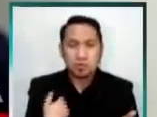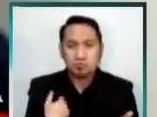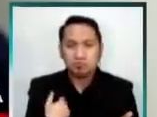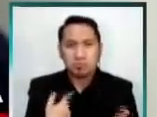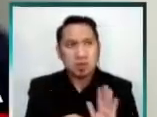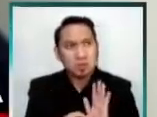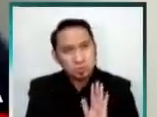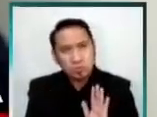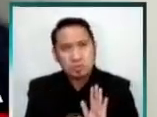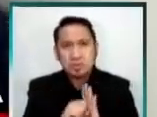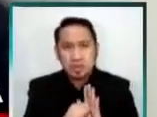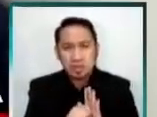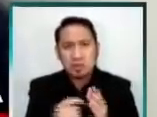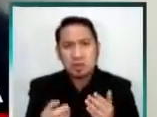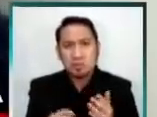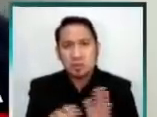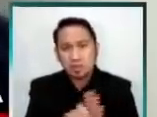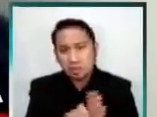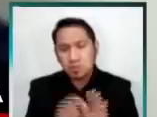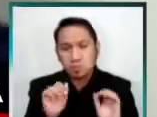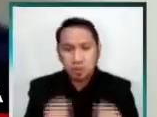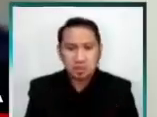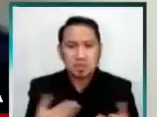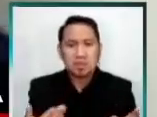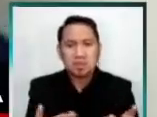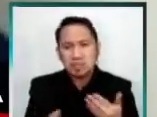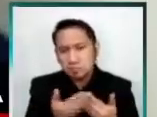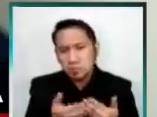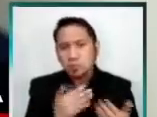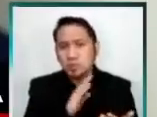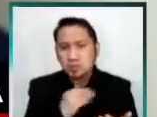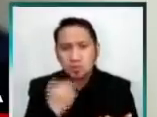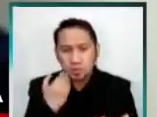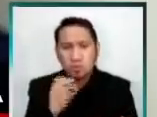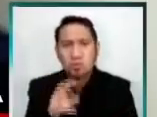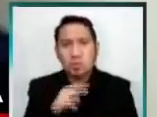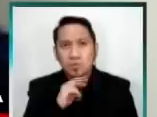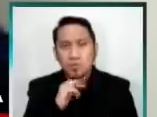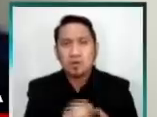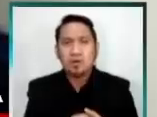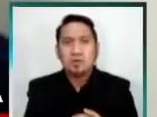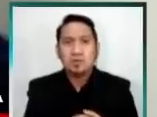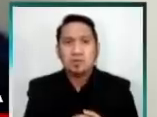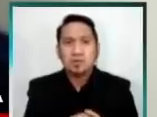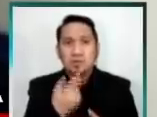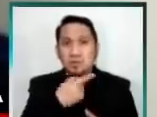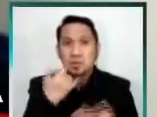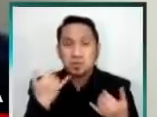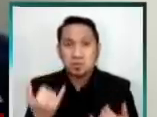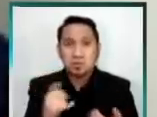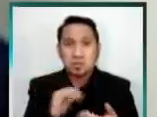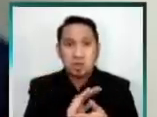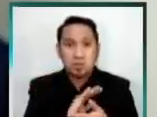eh. Pwede siyang sintomas kasi ng kahit anong virus. Pero dahil pandemic, ang una